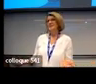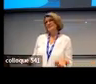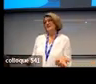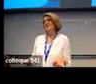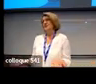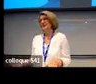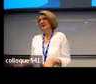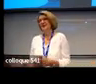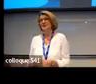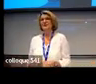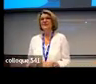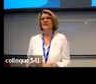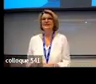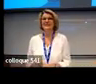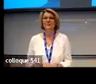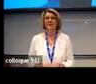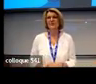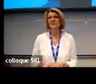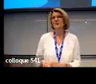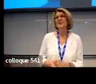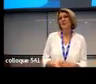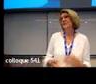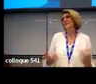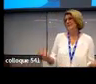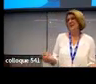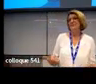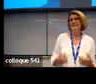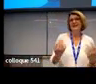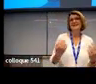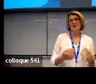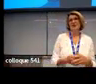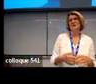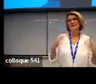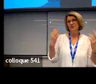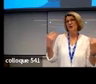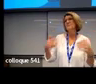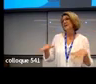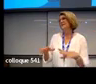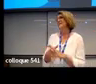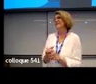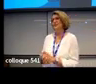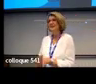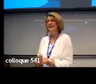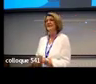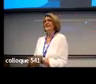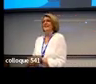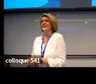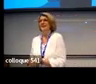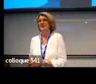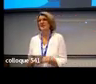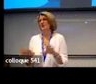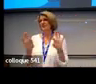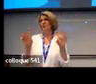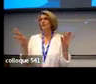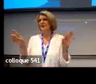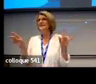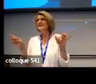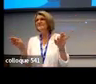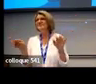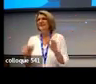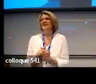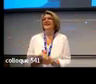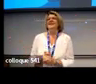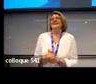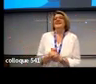C'est la première ressource qui est consultée par les étudiants, puisque Wikipédia sort dans les 3 premiers résultats lorsqu'on